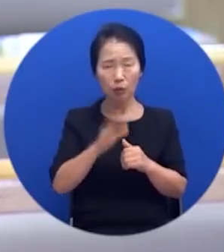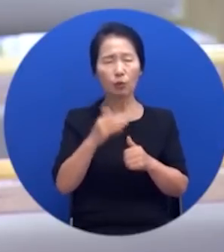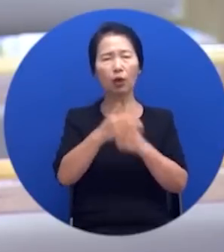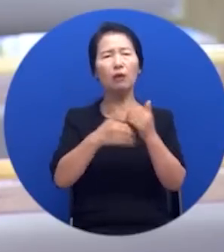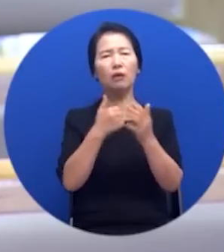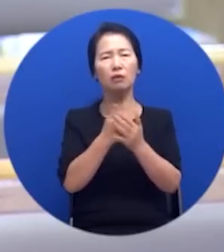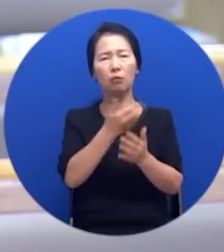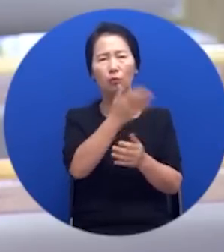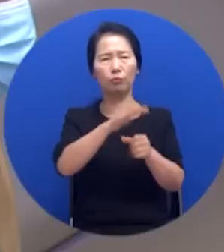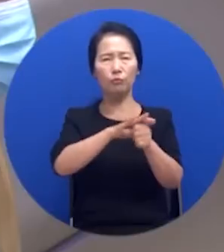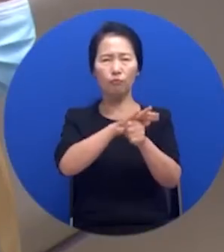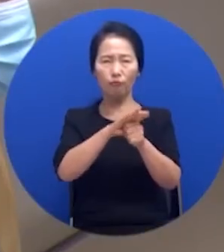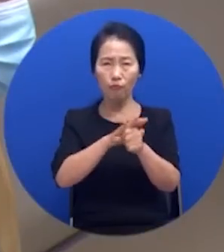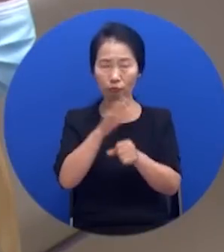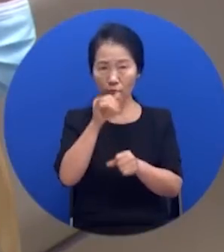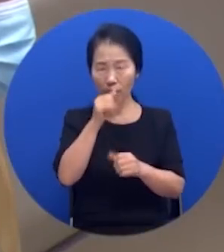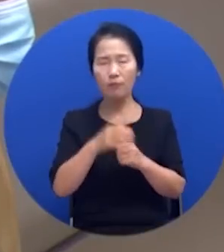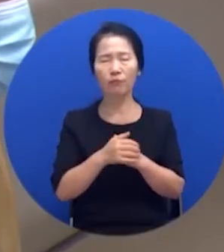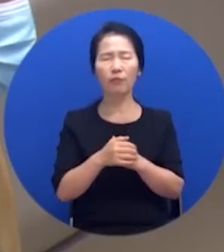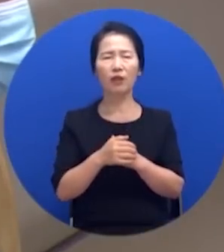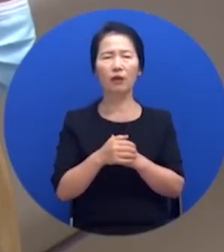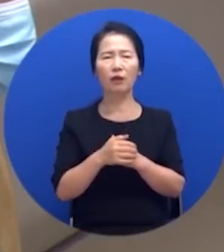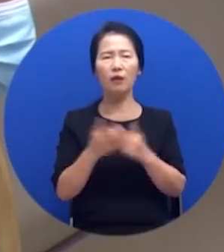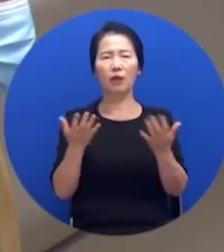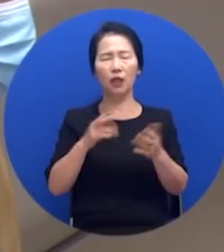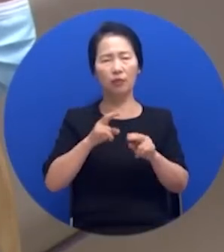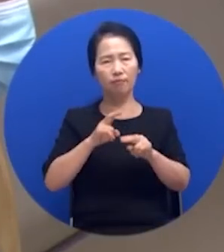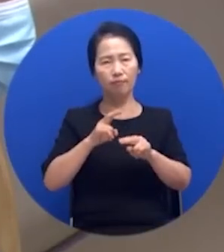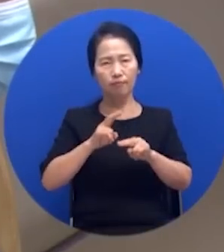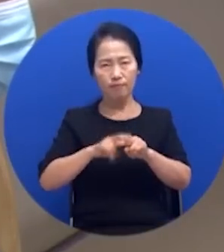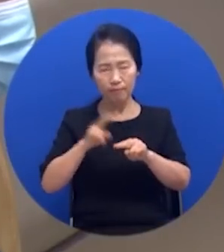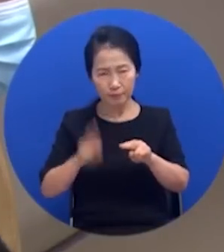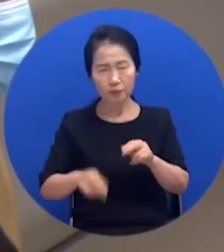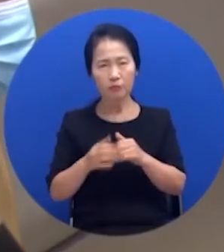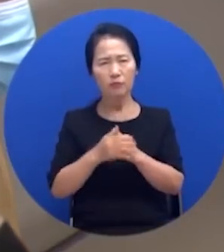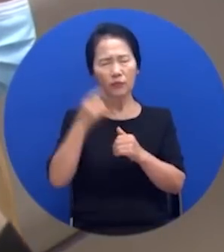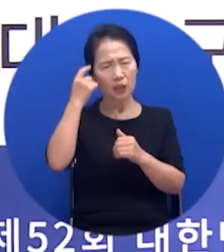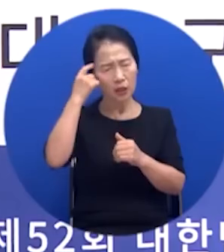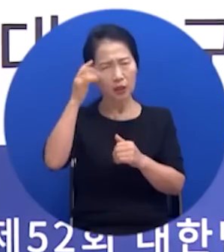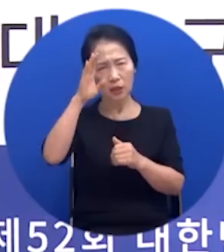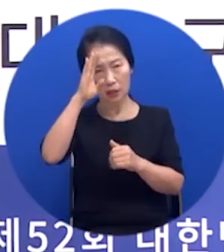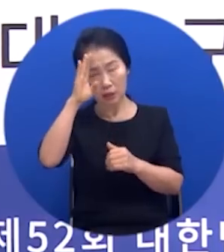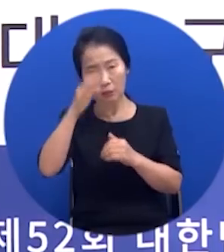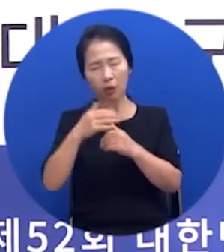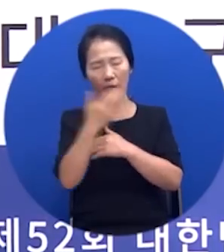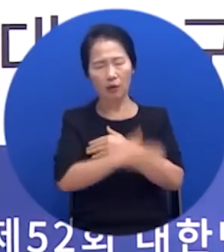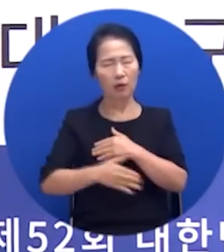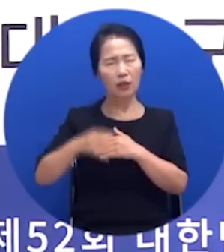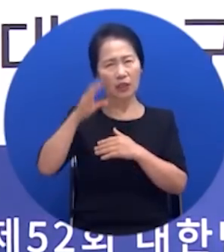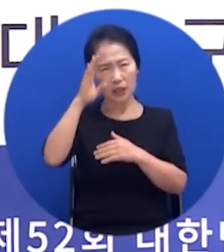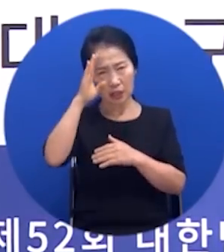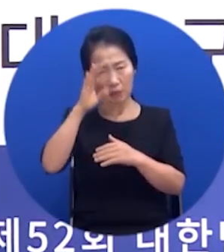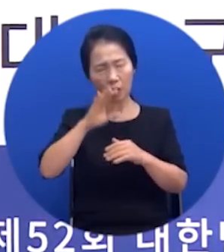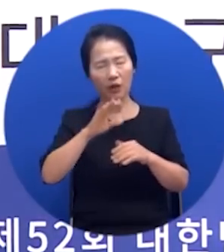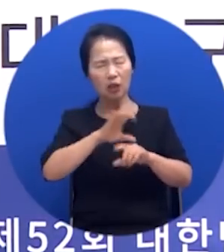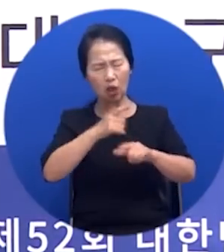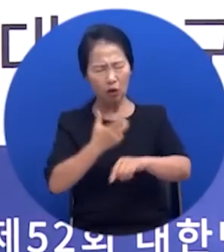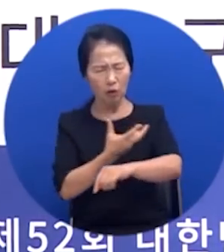여러분을 사랑하십니다. 실직이나 육신의 질병, 정신의 질병, 영적인 질병, 이 각종